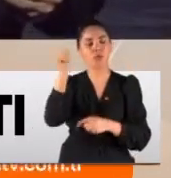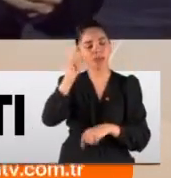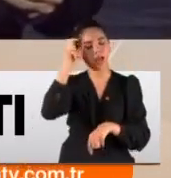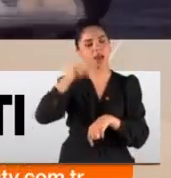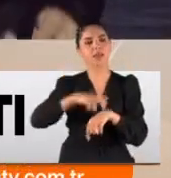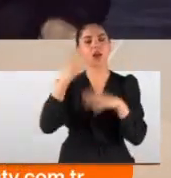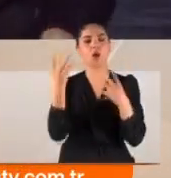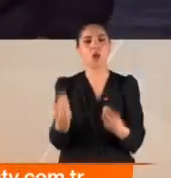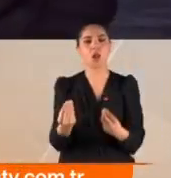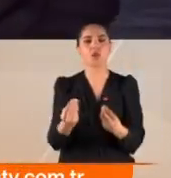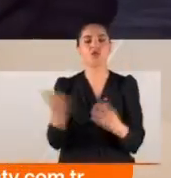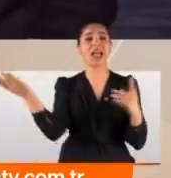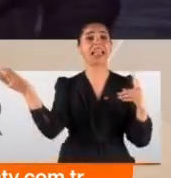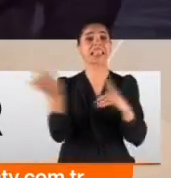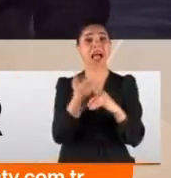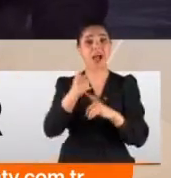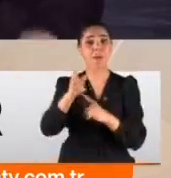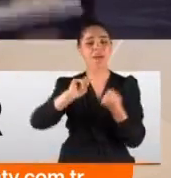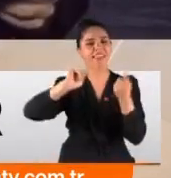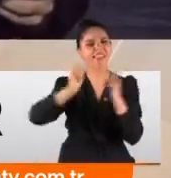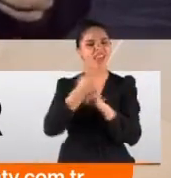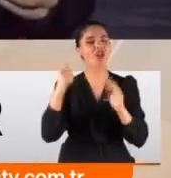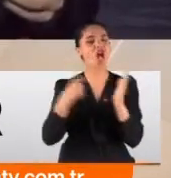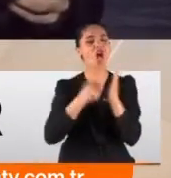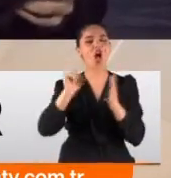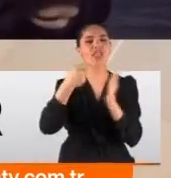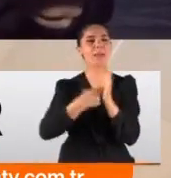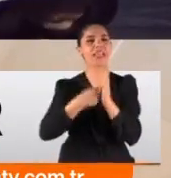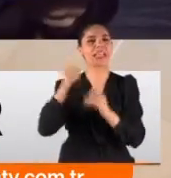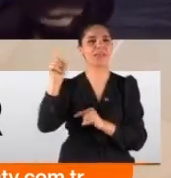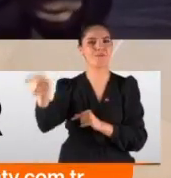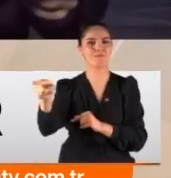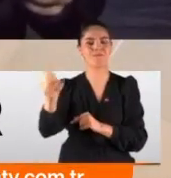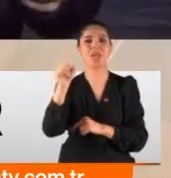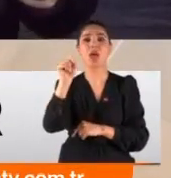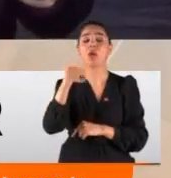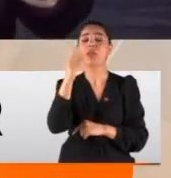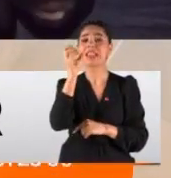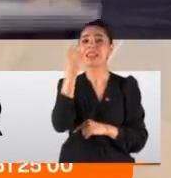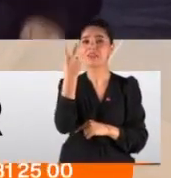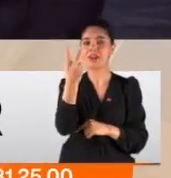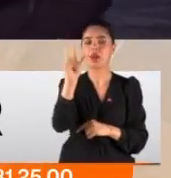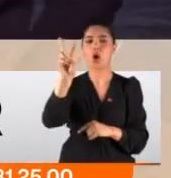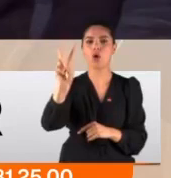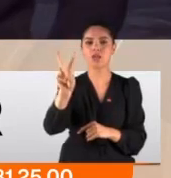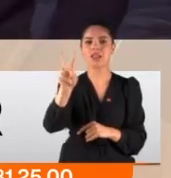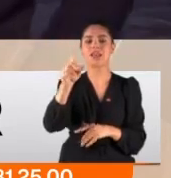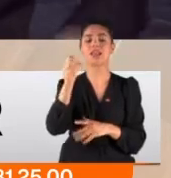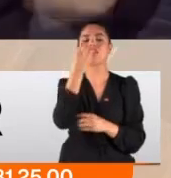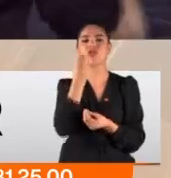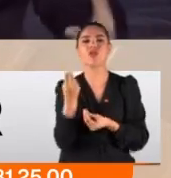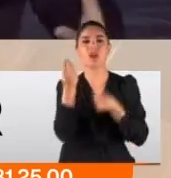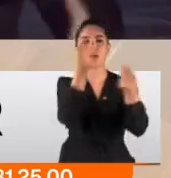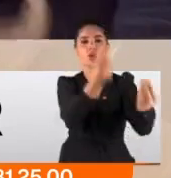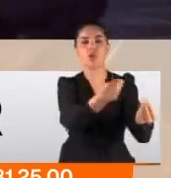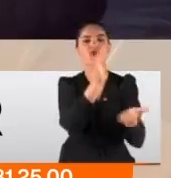edilecek. Çünkü darbenin seyrini değiştiren isimdi Ömer Halis Demir ve 02.32'de anıta çelenk bırakılacak.